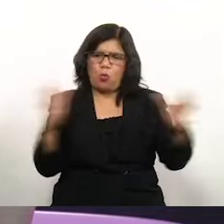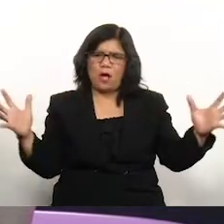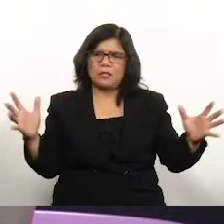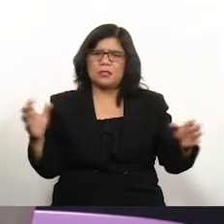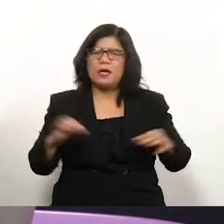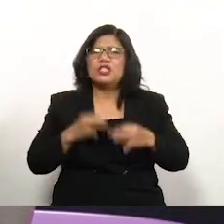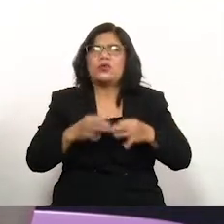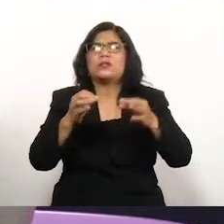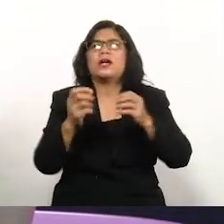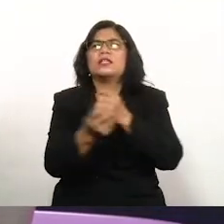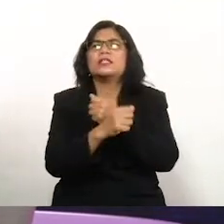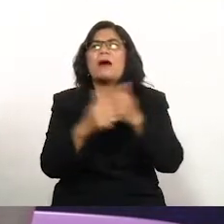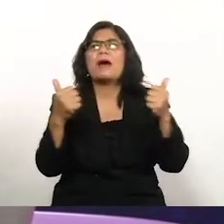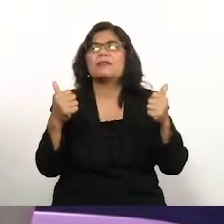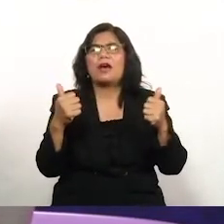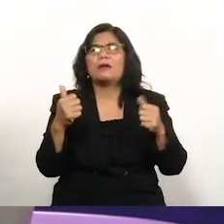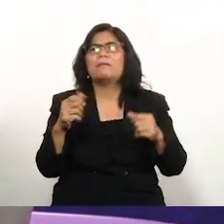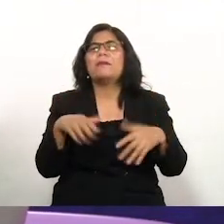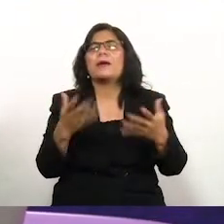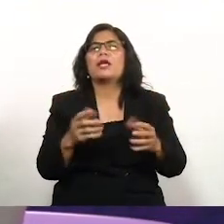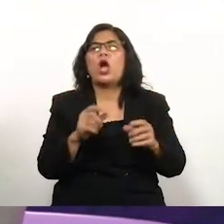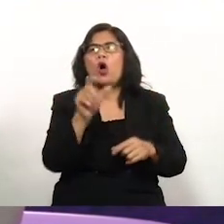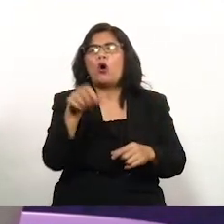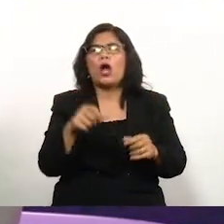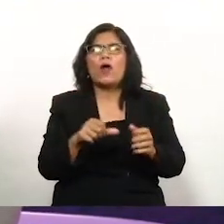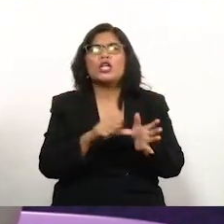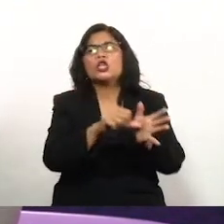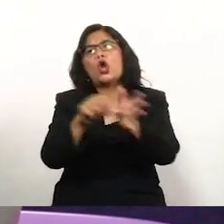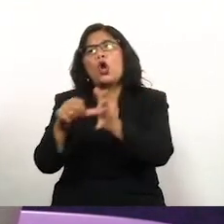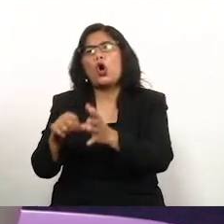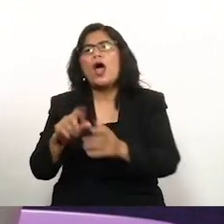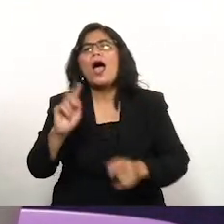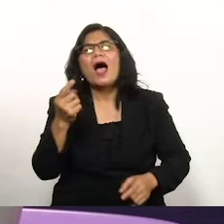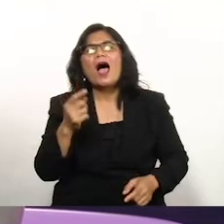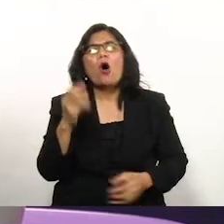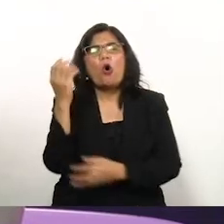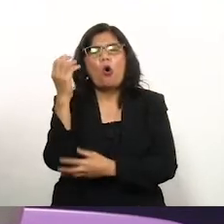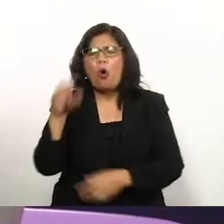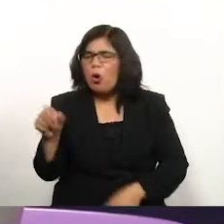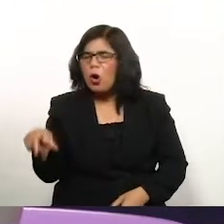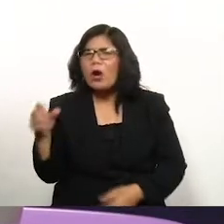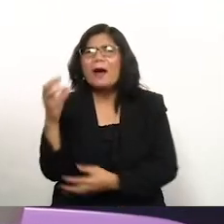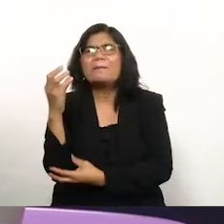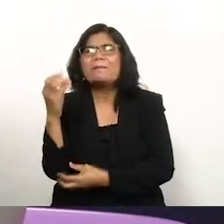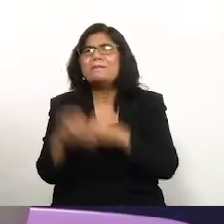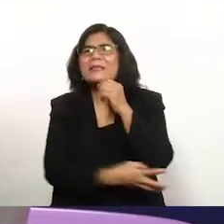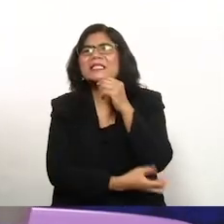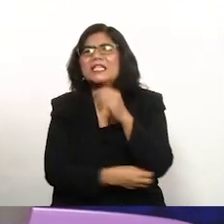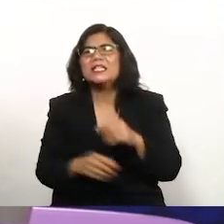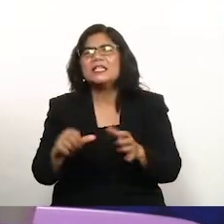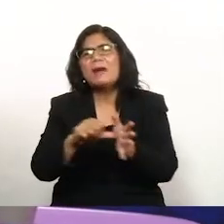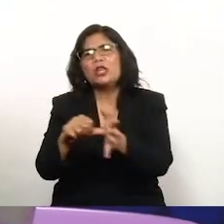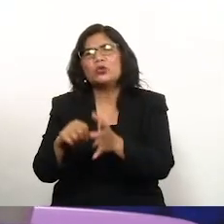diselamatkan bagaimana orang lain ditolong bagaimana orang miskin bisa dibantu hanya itu hai hai Hai